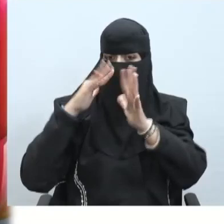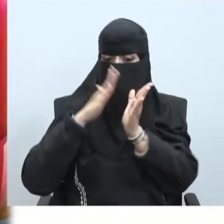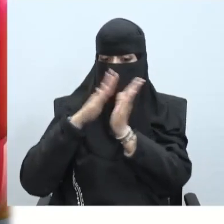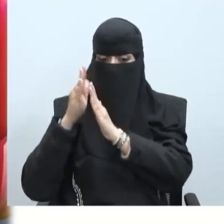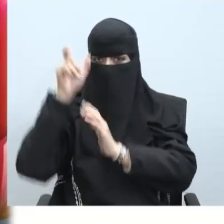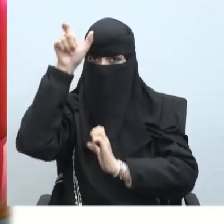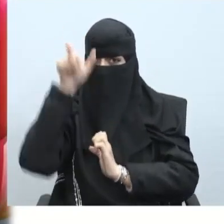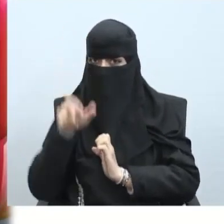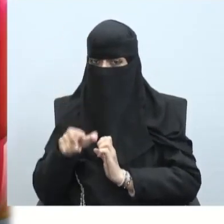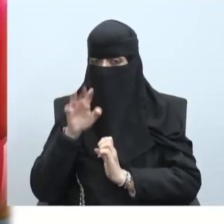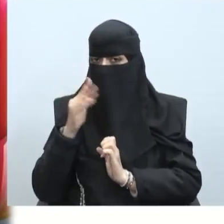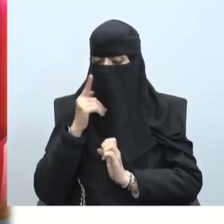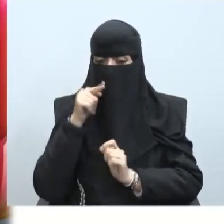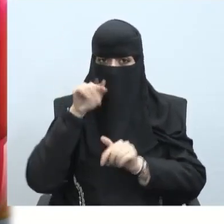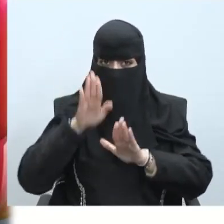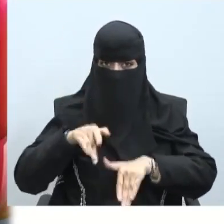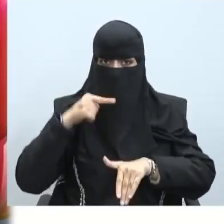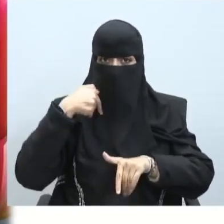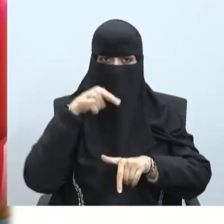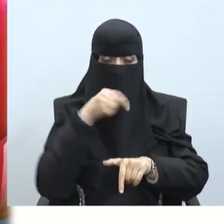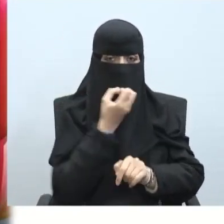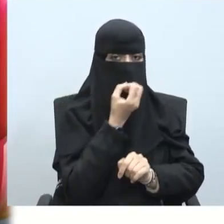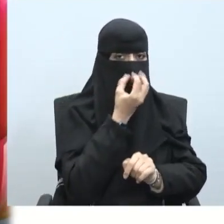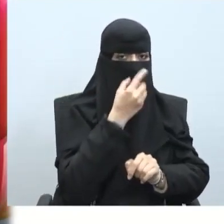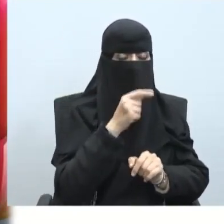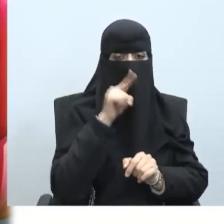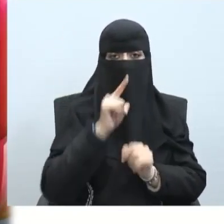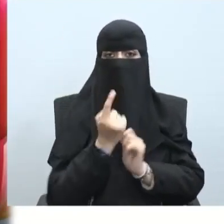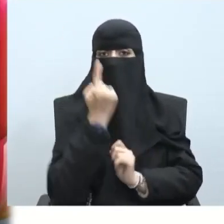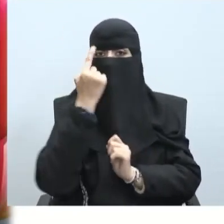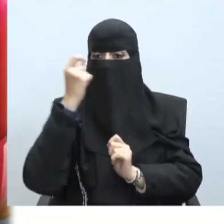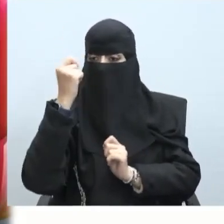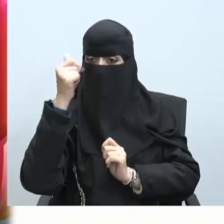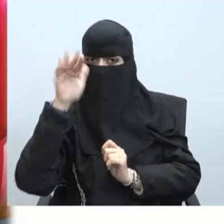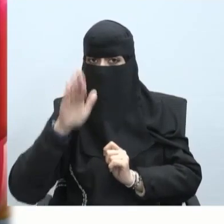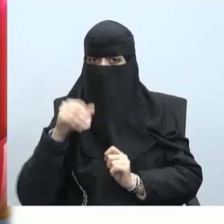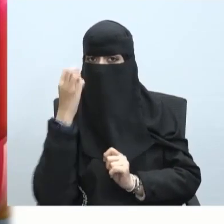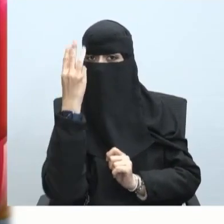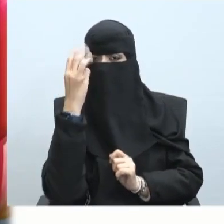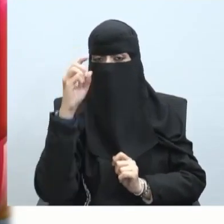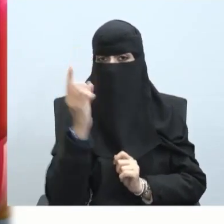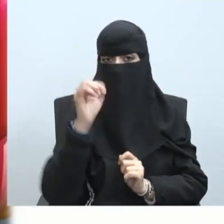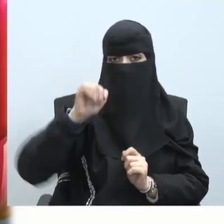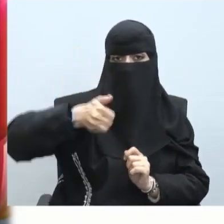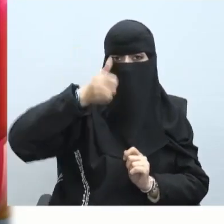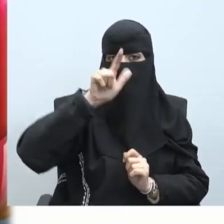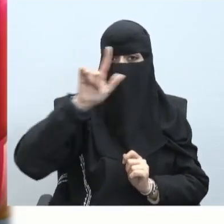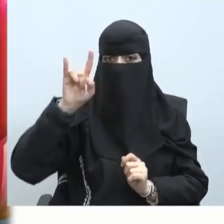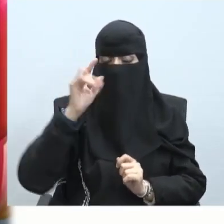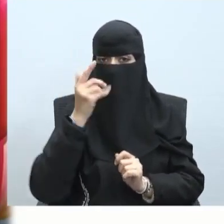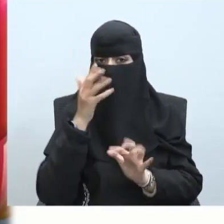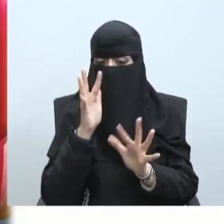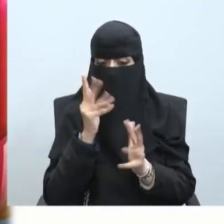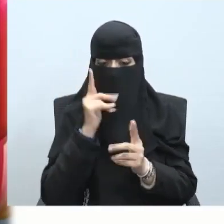وهنا يقول اذا كان ثمن الزهره الواحده ثلاث ريالات اذا كان ثمن الزهره